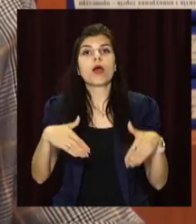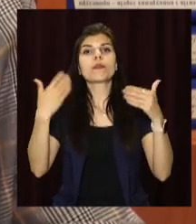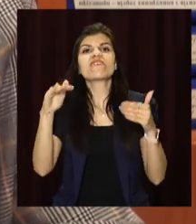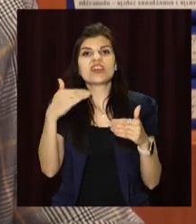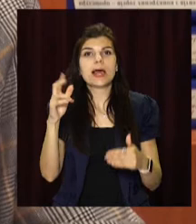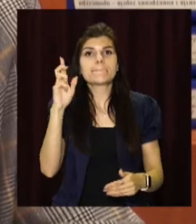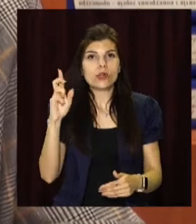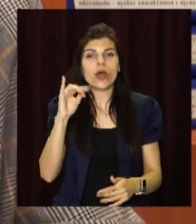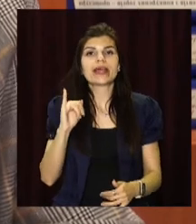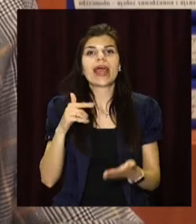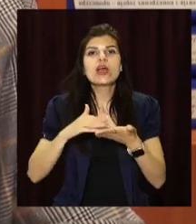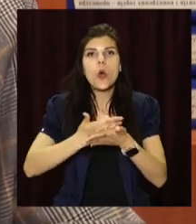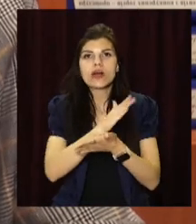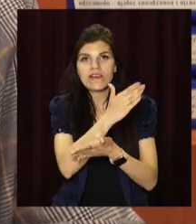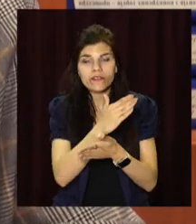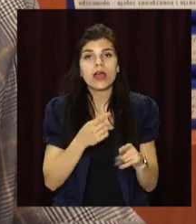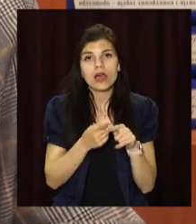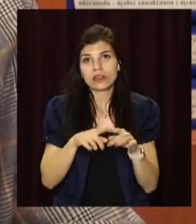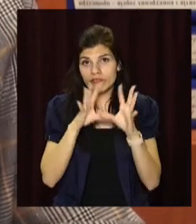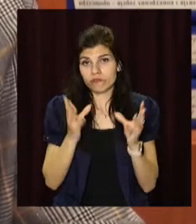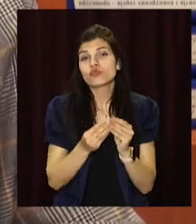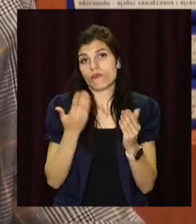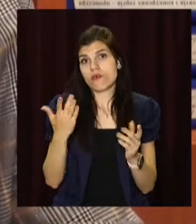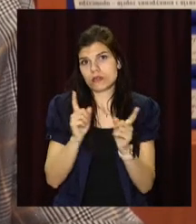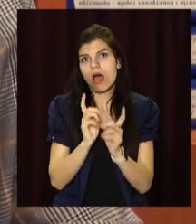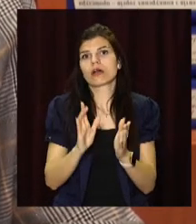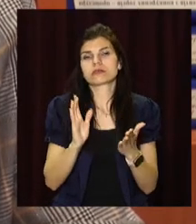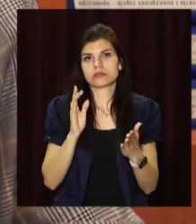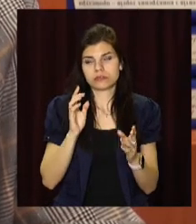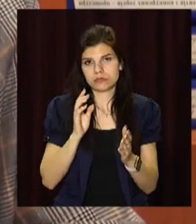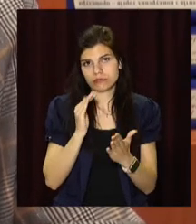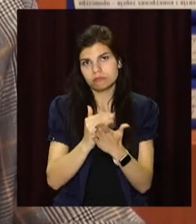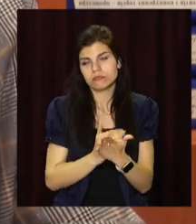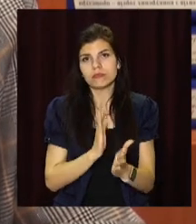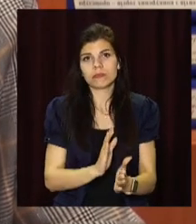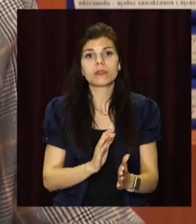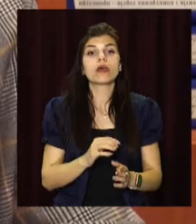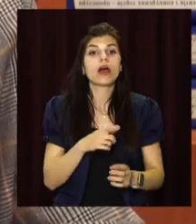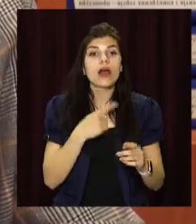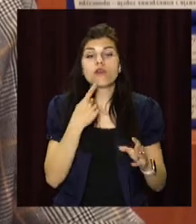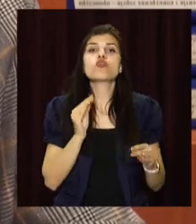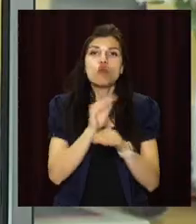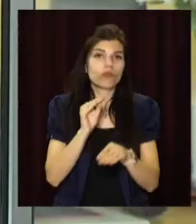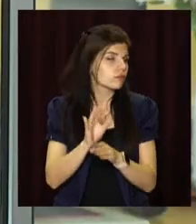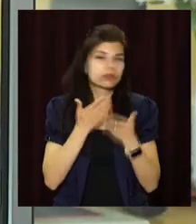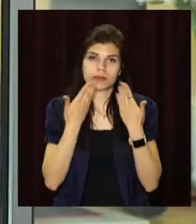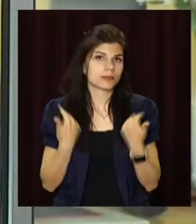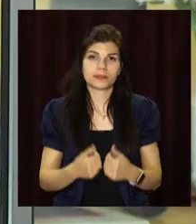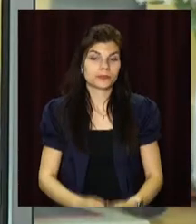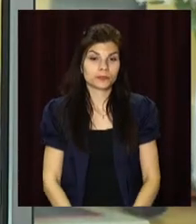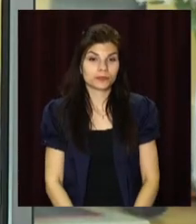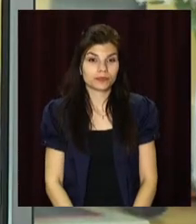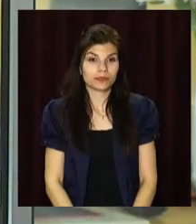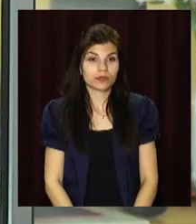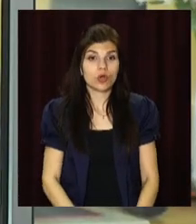фізика, біологія і географія. Тобто це стандартний набір тестів. Додаткових предметів немає.